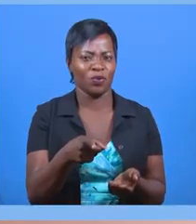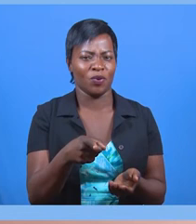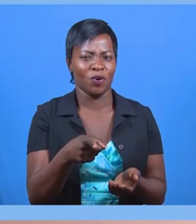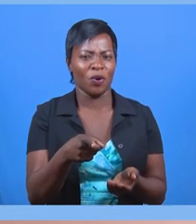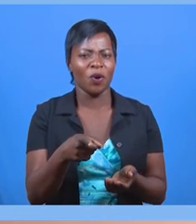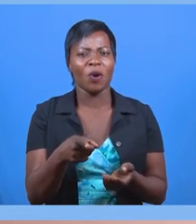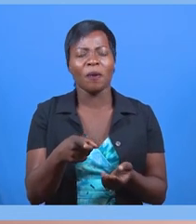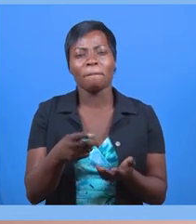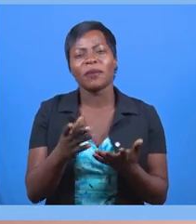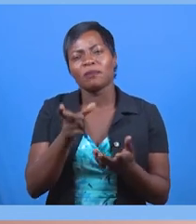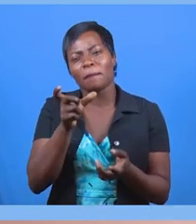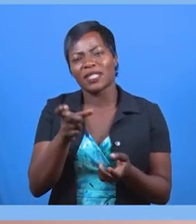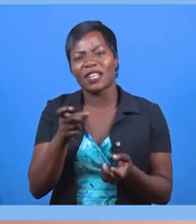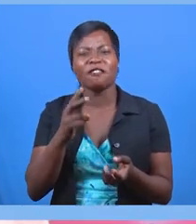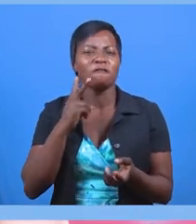Zinizozo,